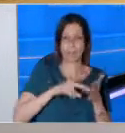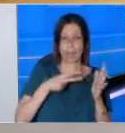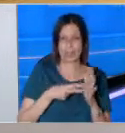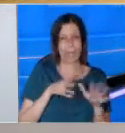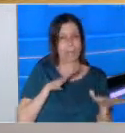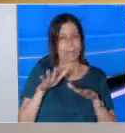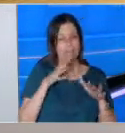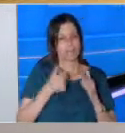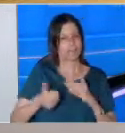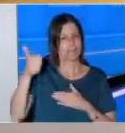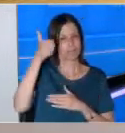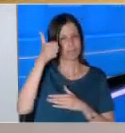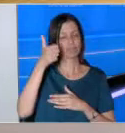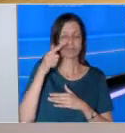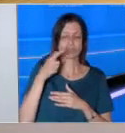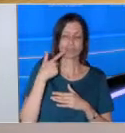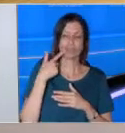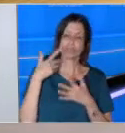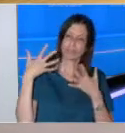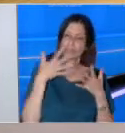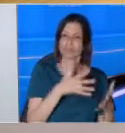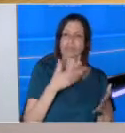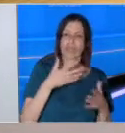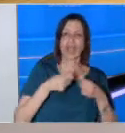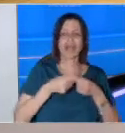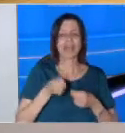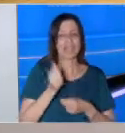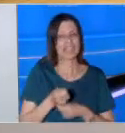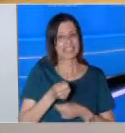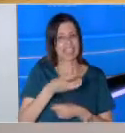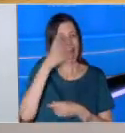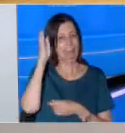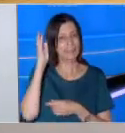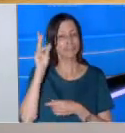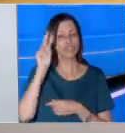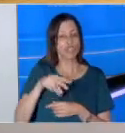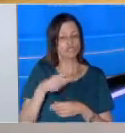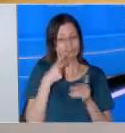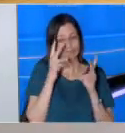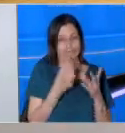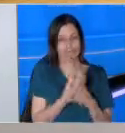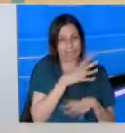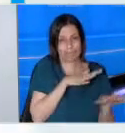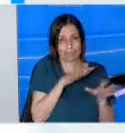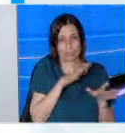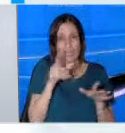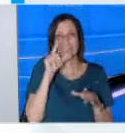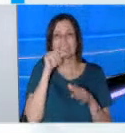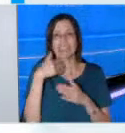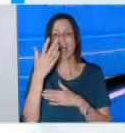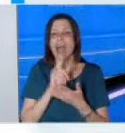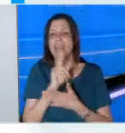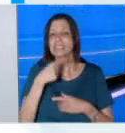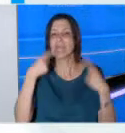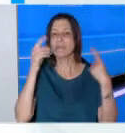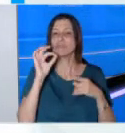הממשלה והעומד בראשה סופג אש, חבר הכנסת יאיר לפיד, מי שמחזיק במנדט, צייץ: אחרי 11